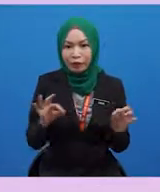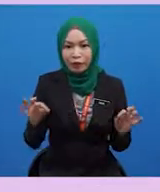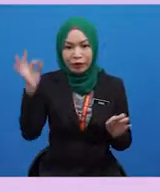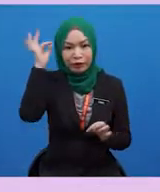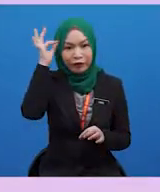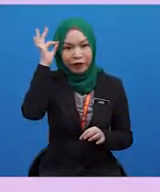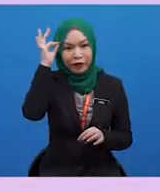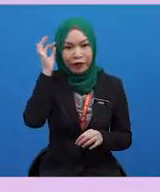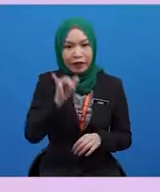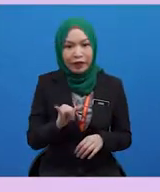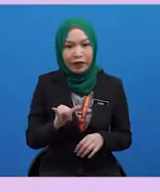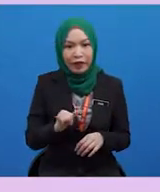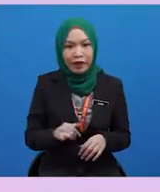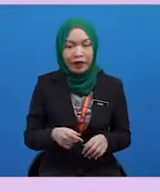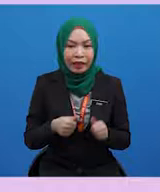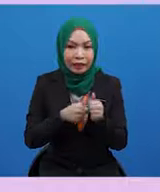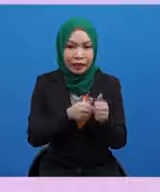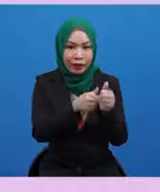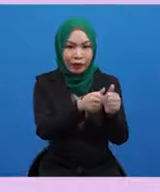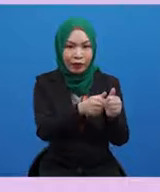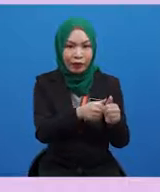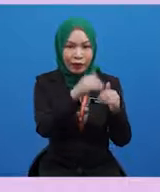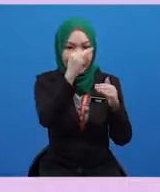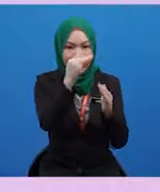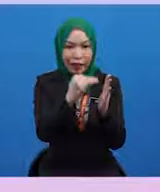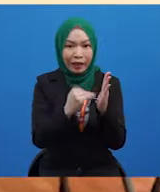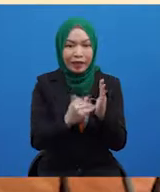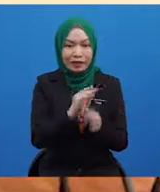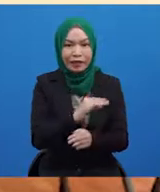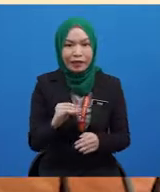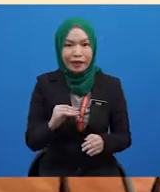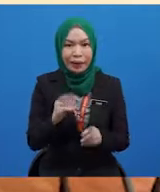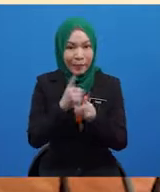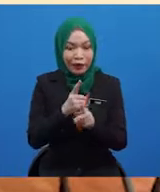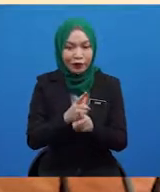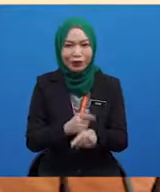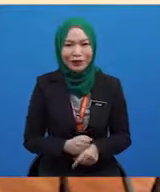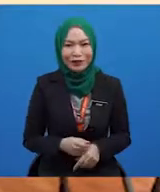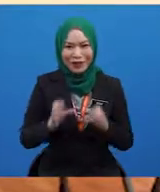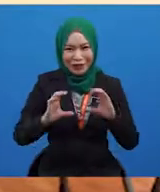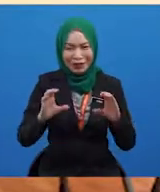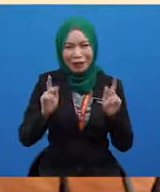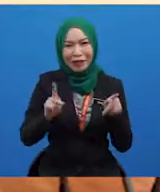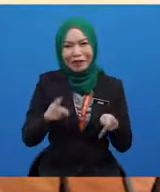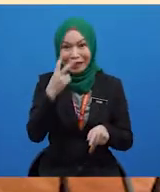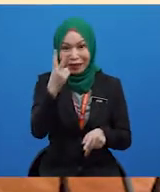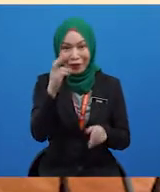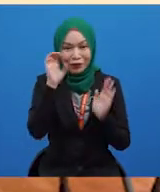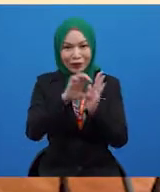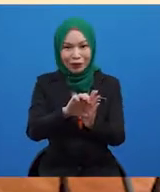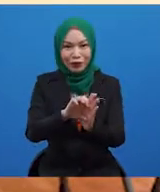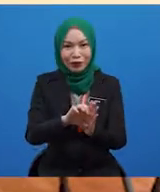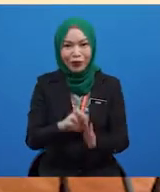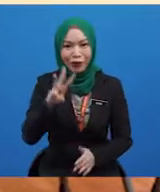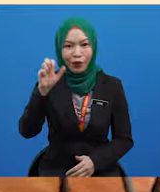sehingga membentuk satu satuan yang utuh. Cuba pelajar perhatikan contoh wacana